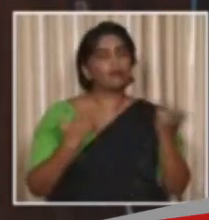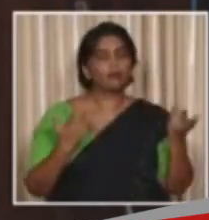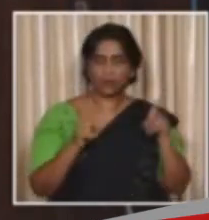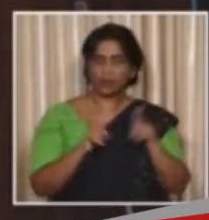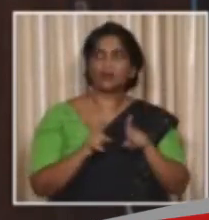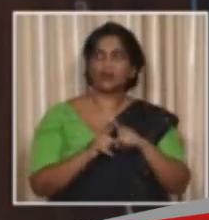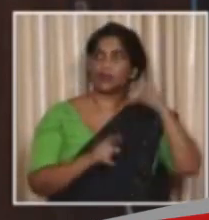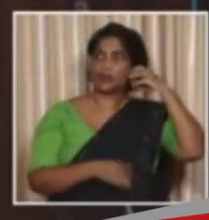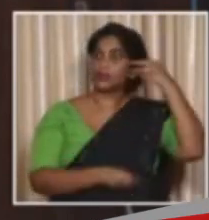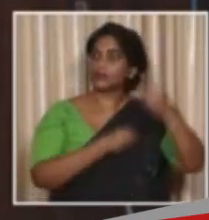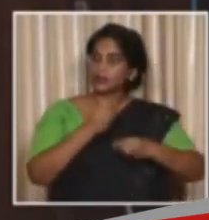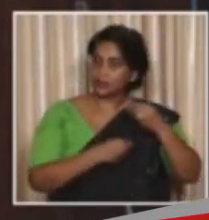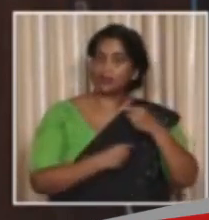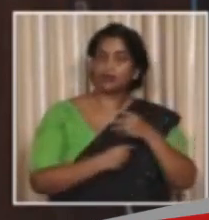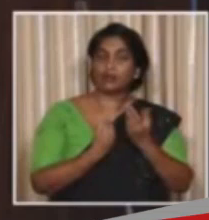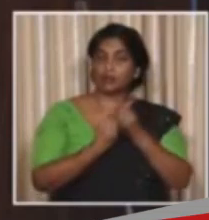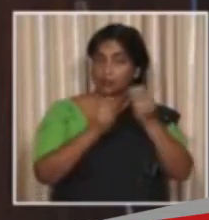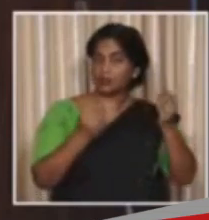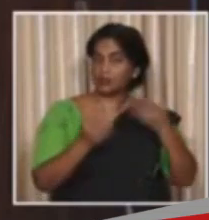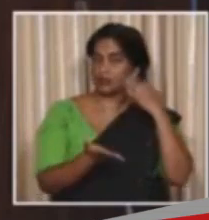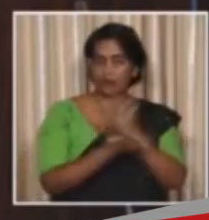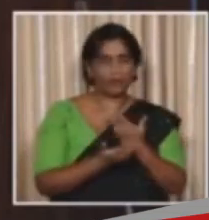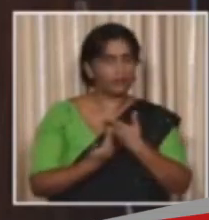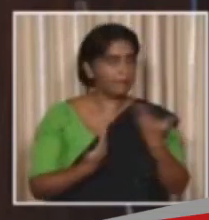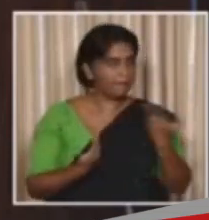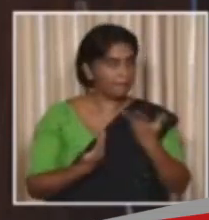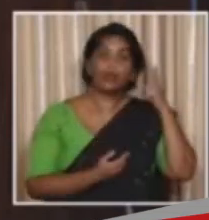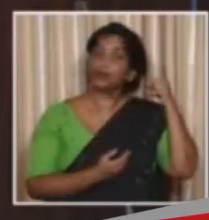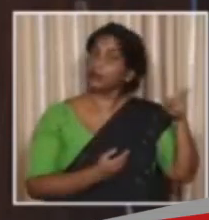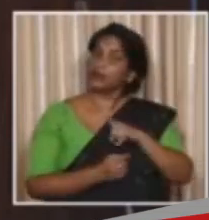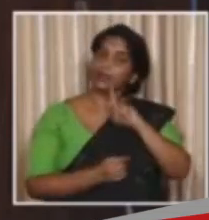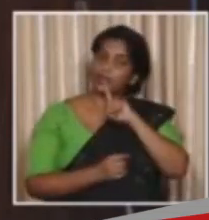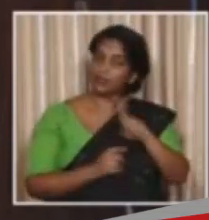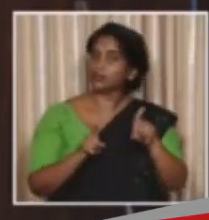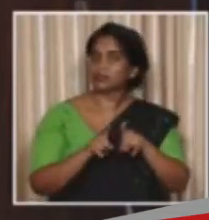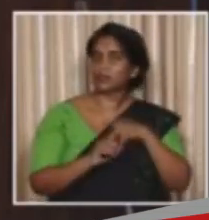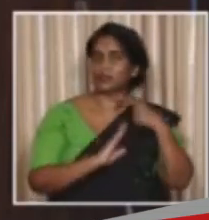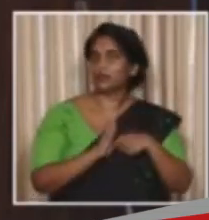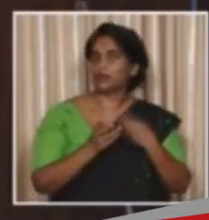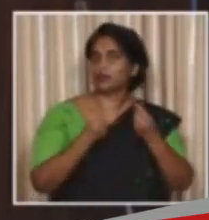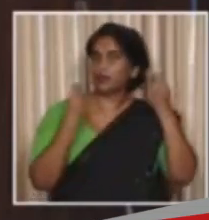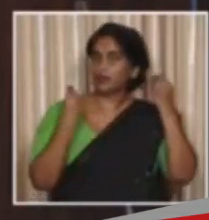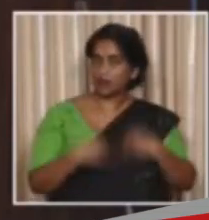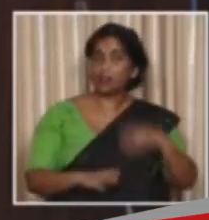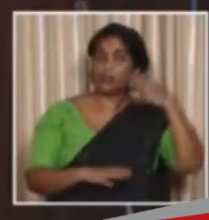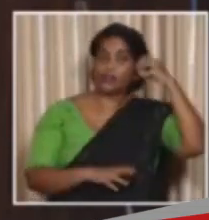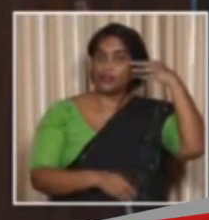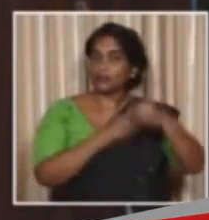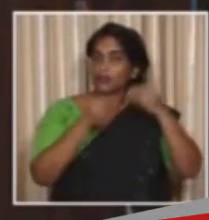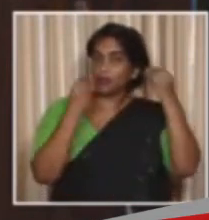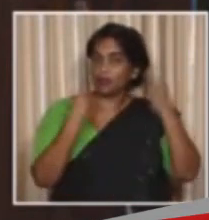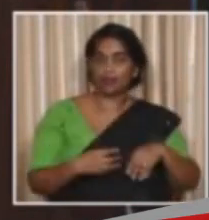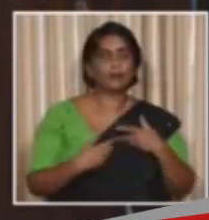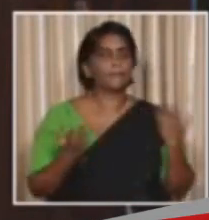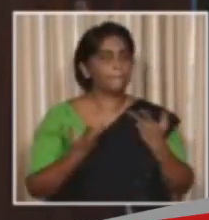නිෂ්පාදනය කඩාවැටන්න දෙන්න බෑ විදුලි නිෂ්පාදනය බෙදහැරීම නවත්තන්න දෙන්න බෑ එතුමා කියන විදිහට කළොත් රටේ ආර්ථිකය